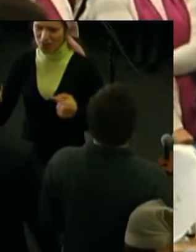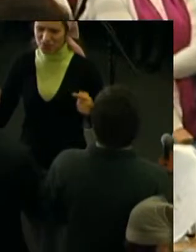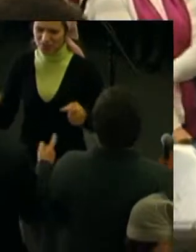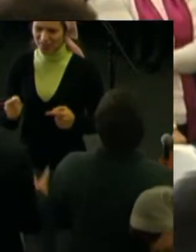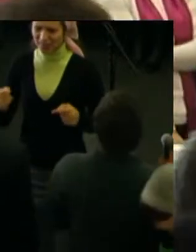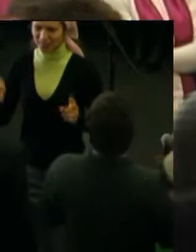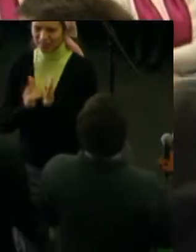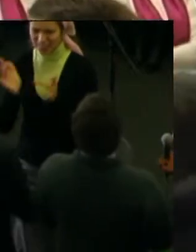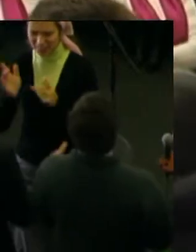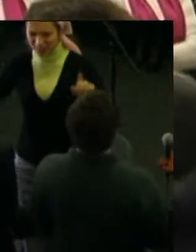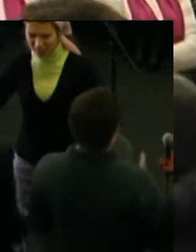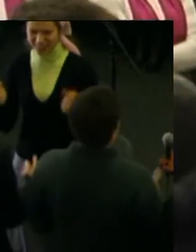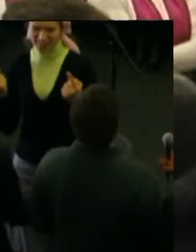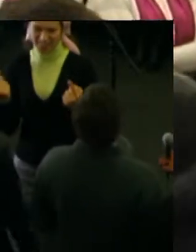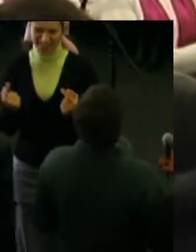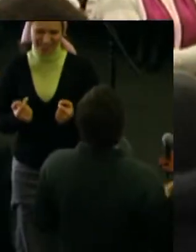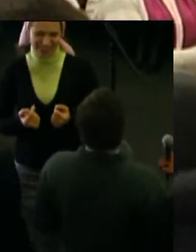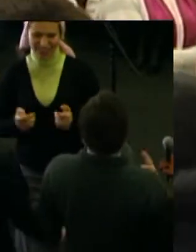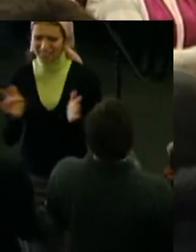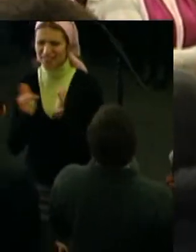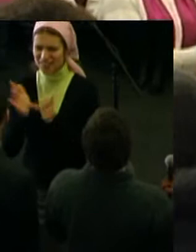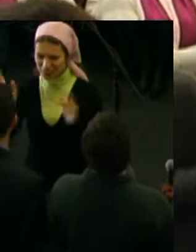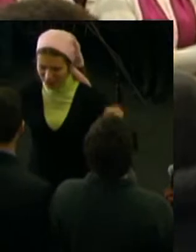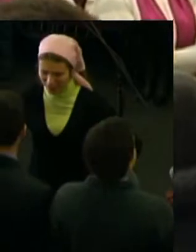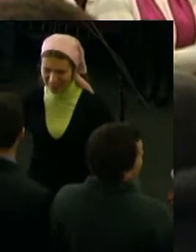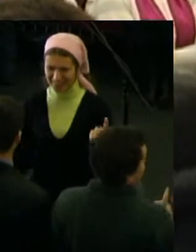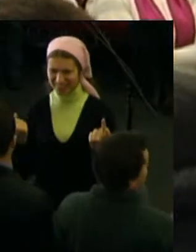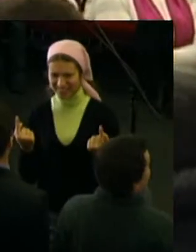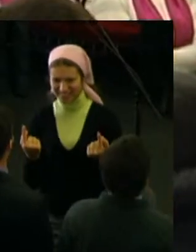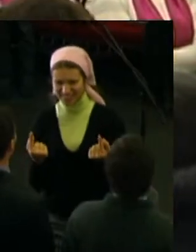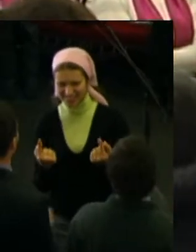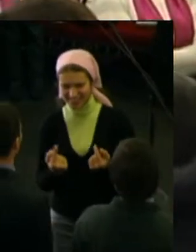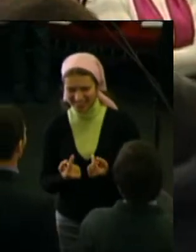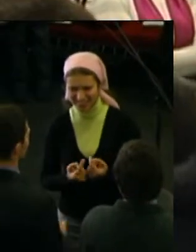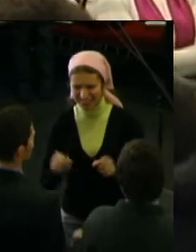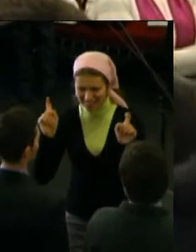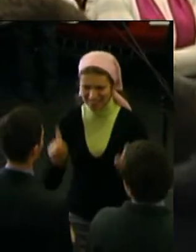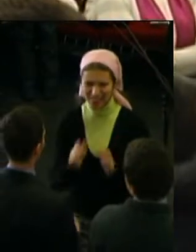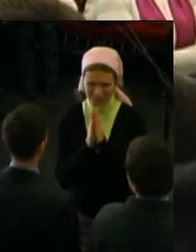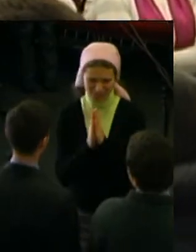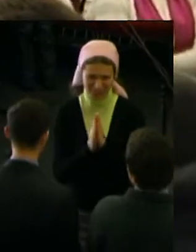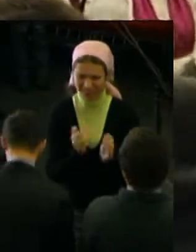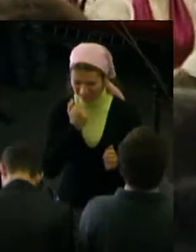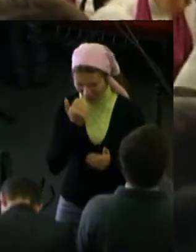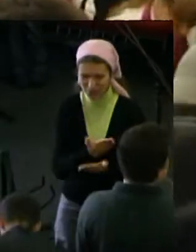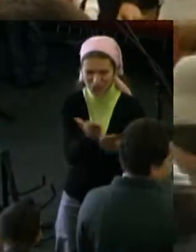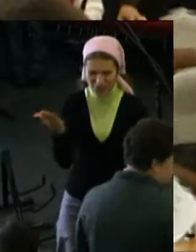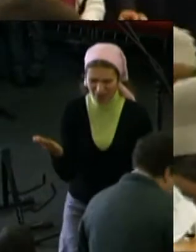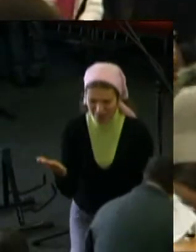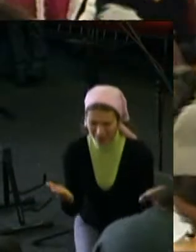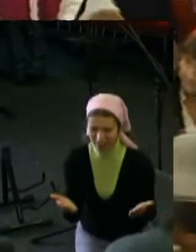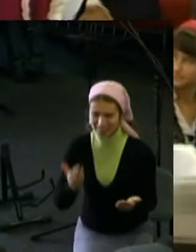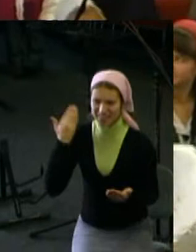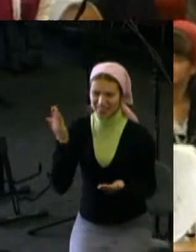Христос Воскрес Христос Воскрес Сідайте будь ласка дякую